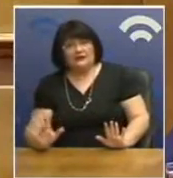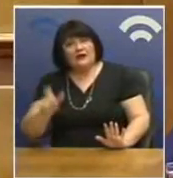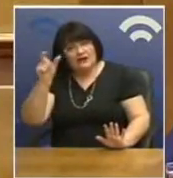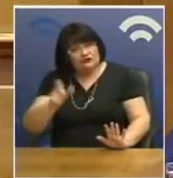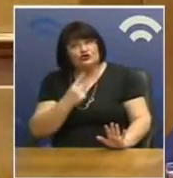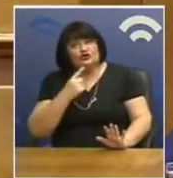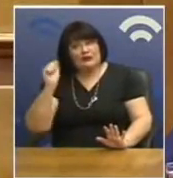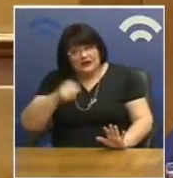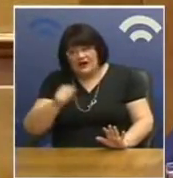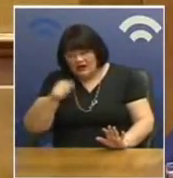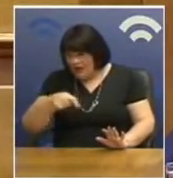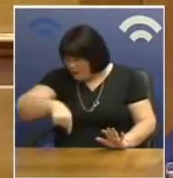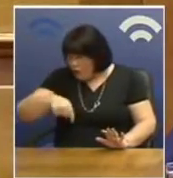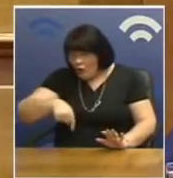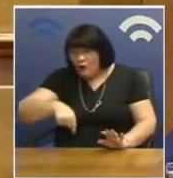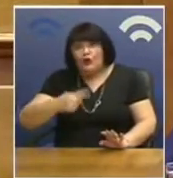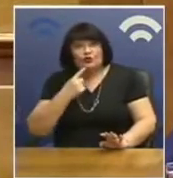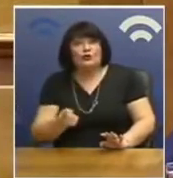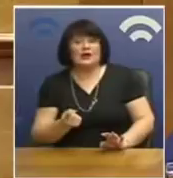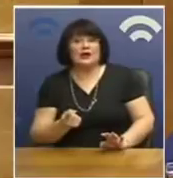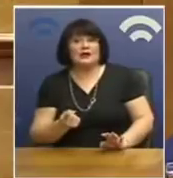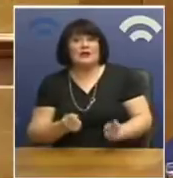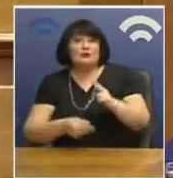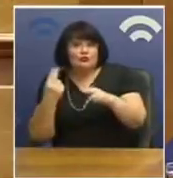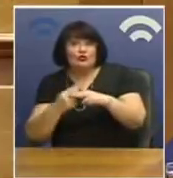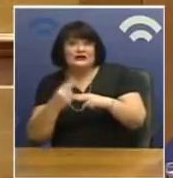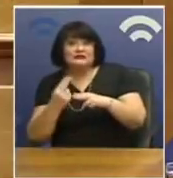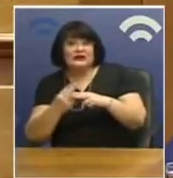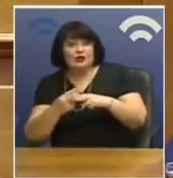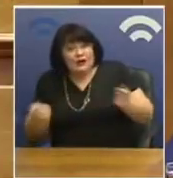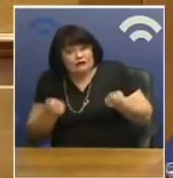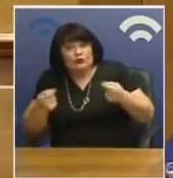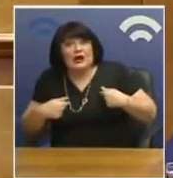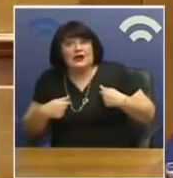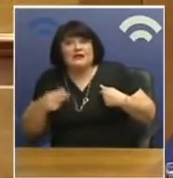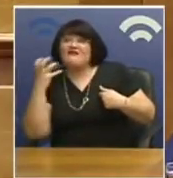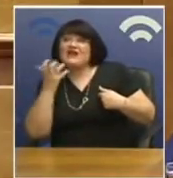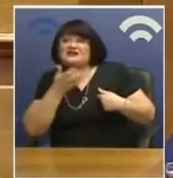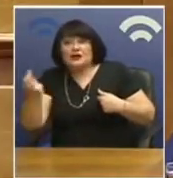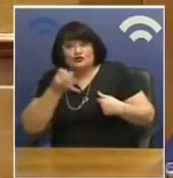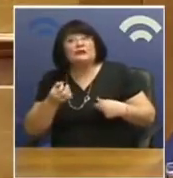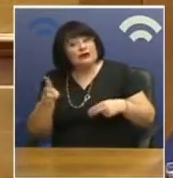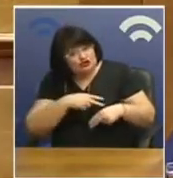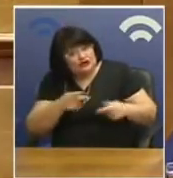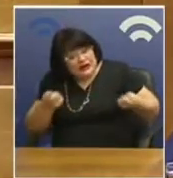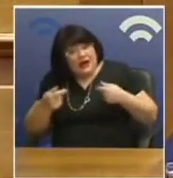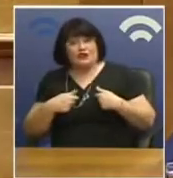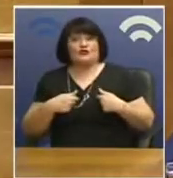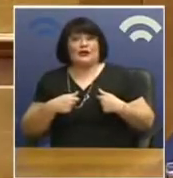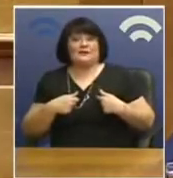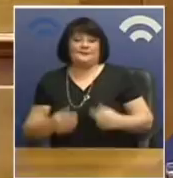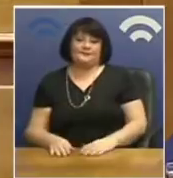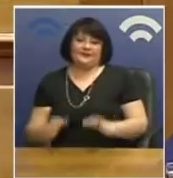υπεραμύνθηκε από αυτό εδώ το βήμα αυτής της μεγάλης και γενναίας μεταρρυθμιστικής πρωτοβουλίας και την χαιρέτησε. Και βεβαίως για τη μεταρρύθμιση